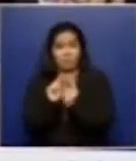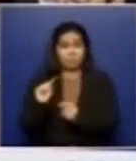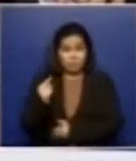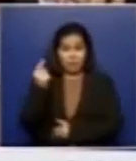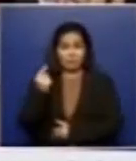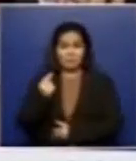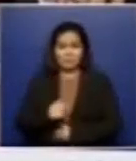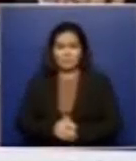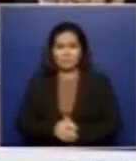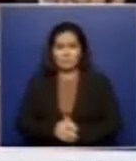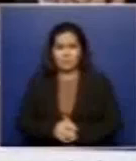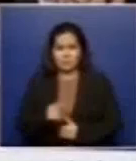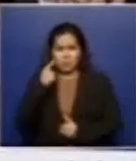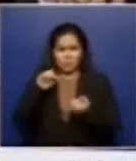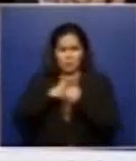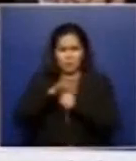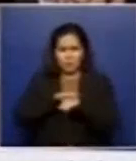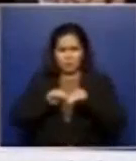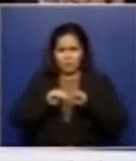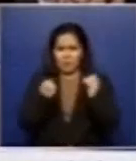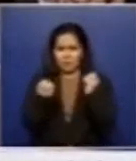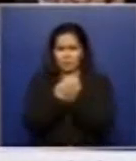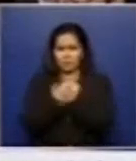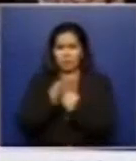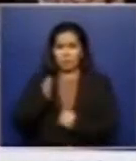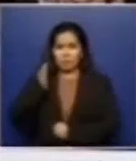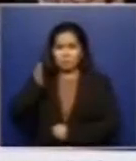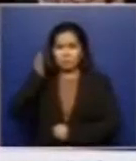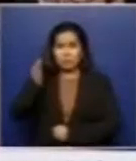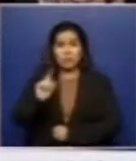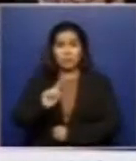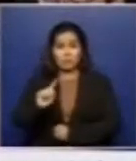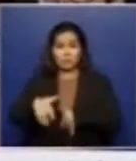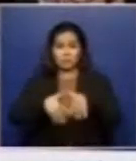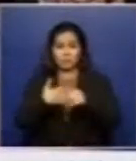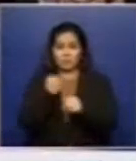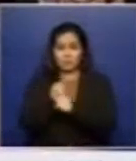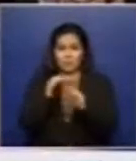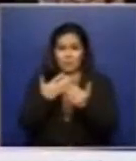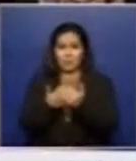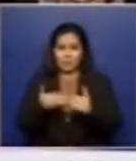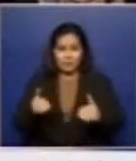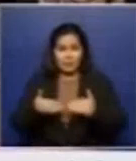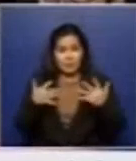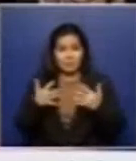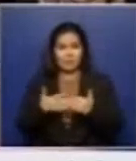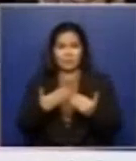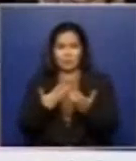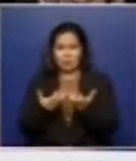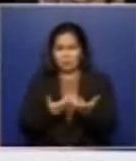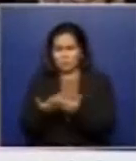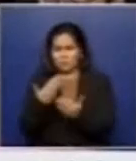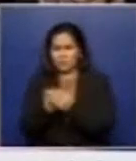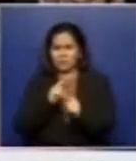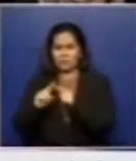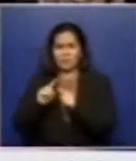ไม่รู้ว่าจะไปถึงวันไหนประชาชนตกงานประชาชนไม่มีรายได้ประชาชนขาดกำลังซื้อเ